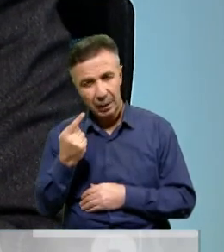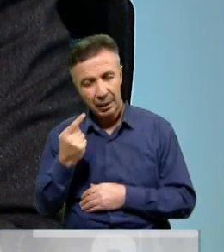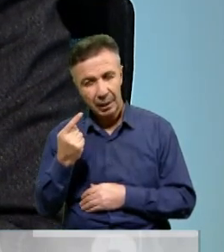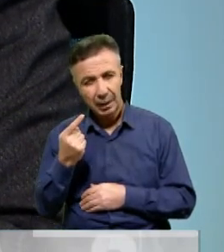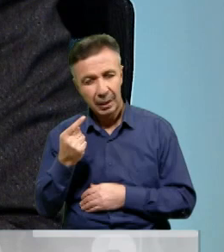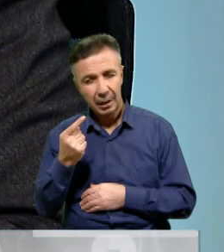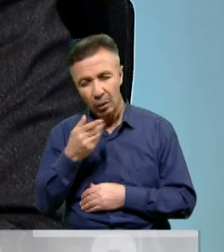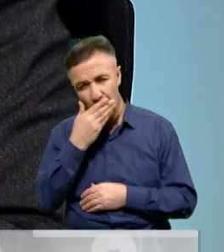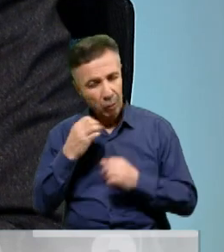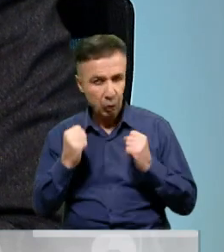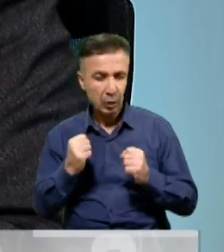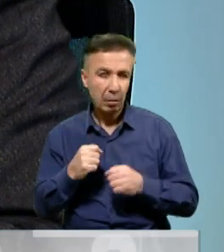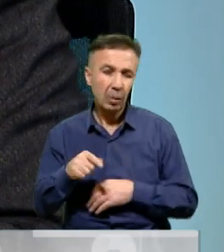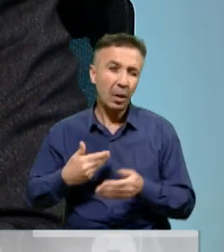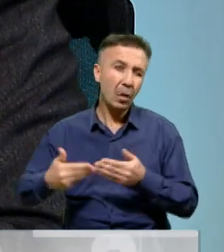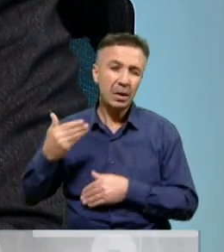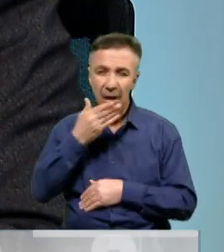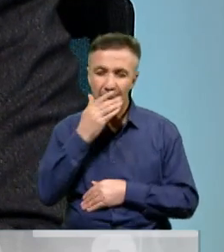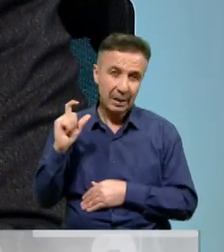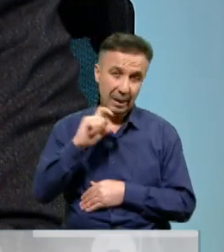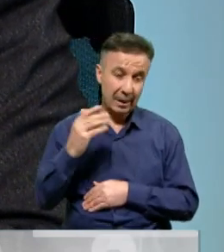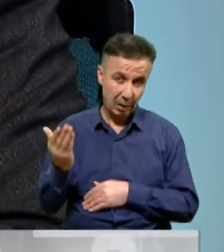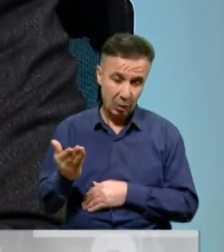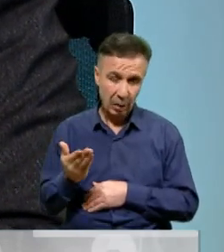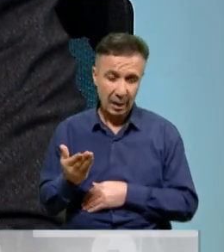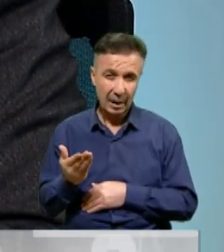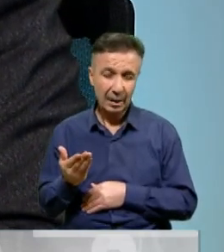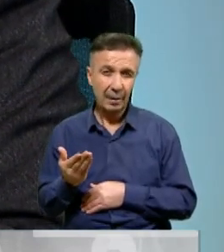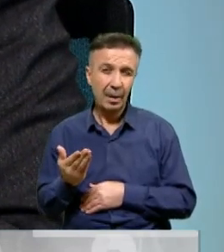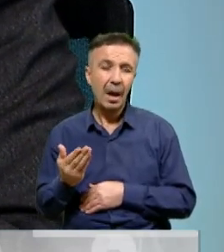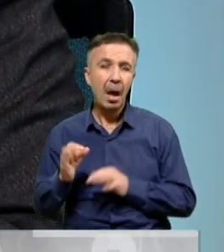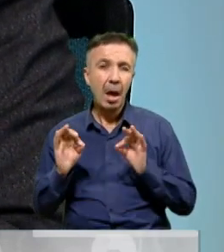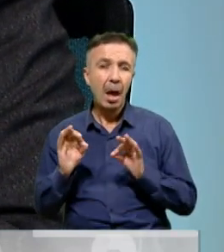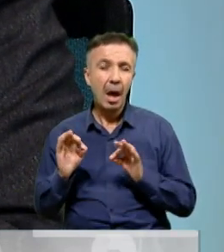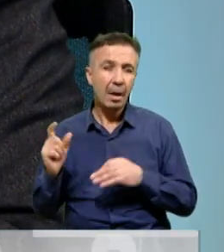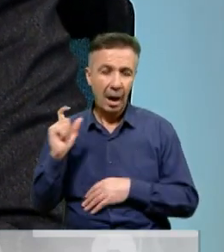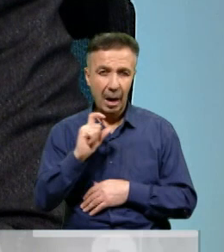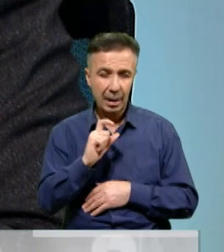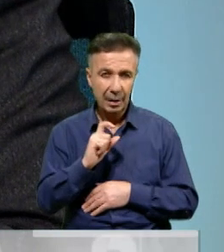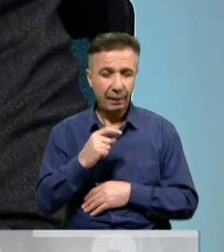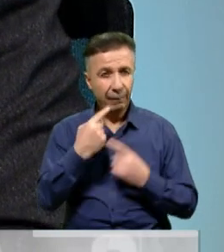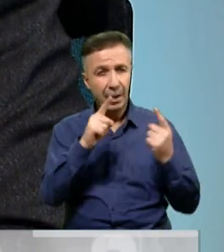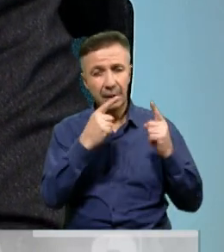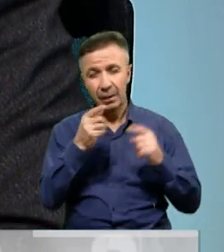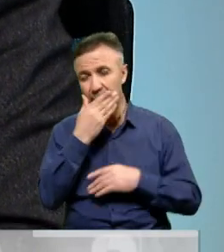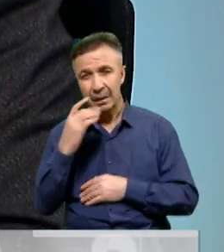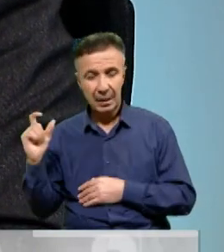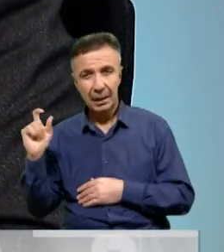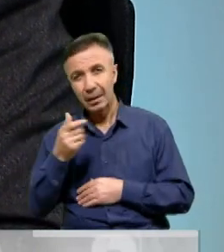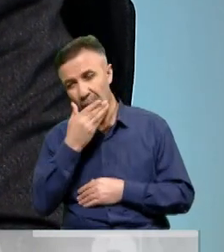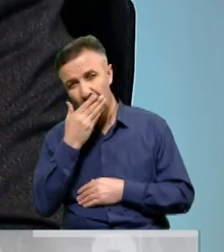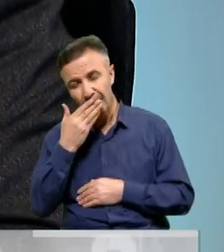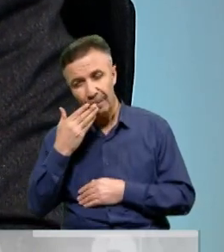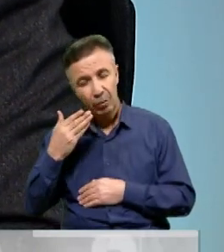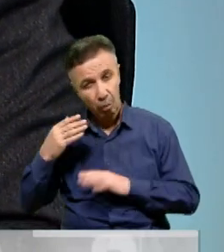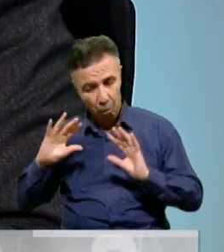zaman bundan önceki Ramazanlarda eğer müteferrik bir şekilde her ay farklı farklı Ramazanlarda orucunu